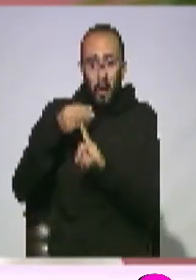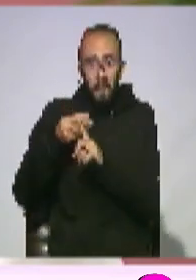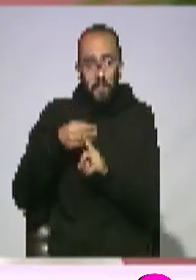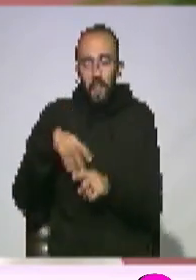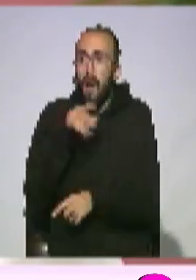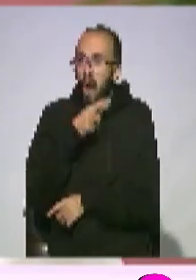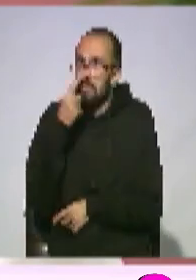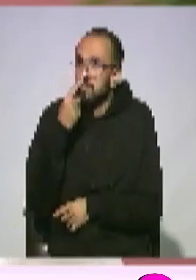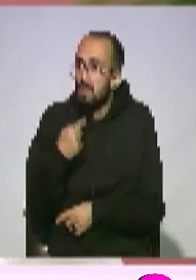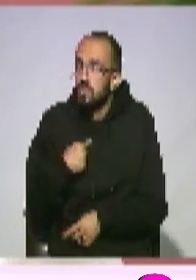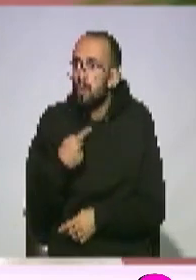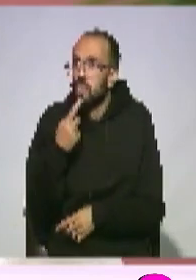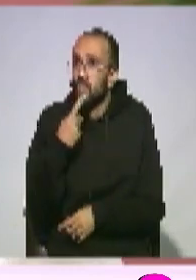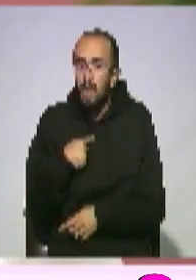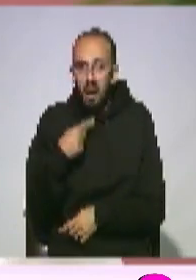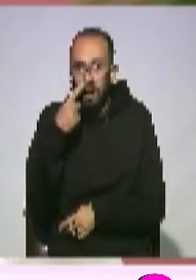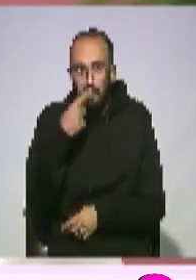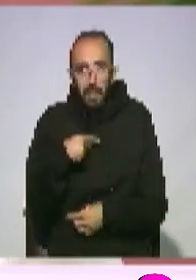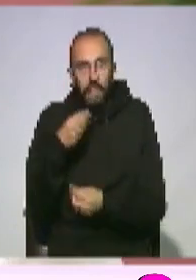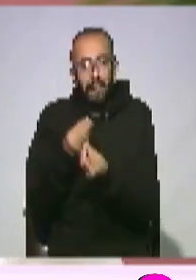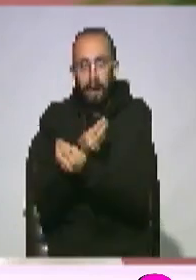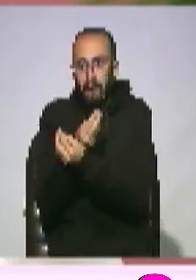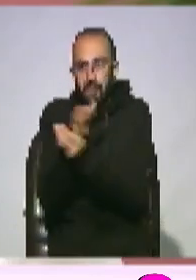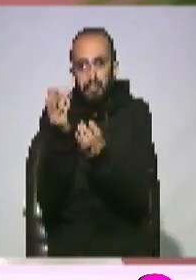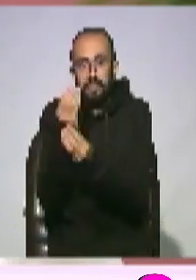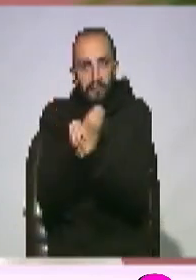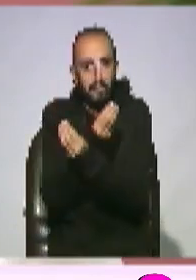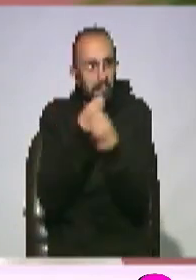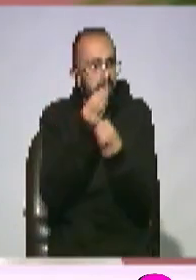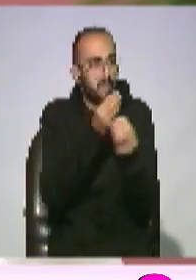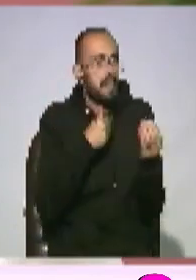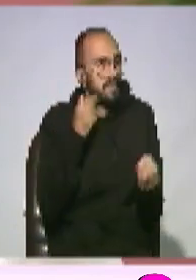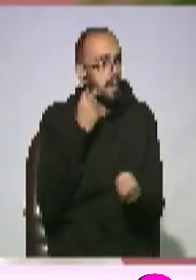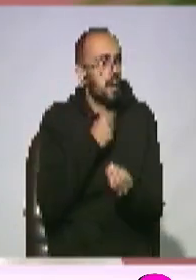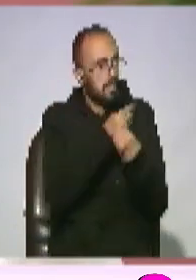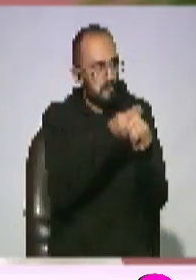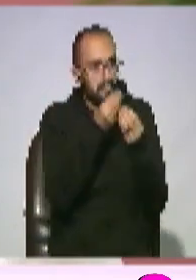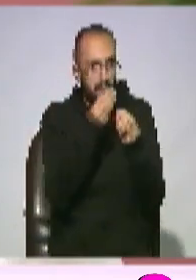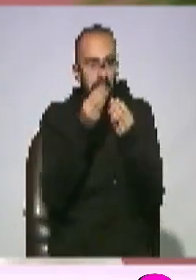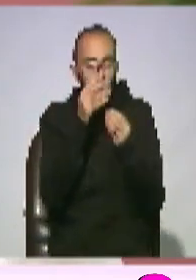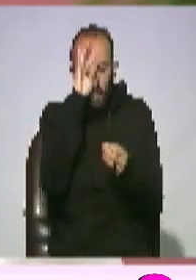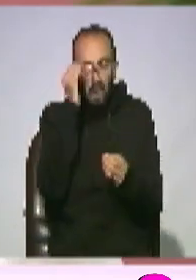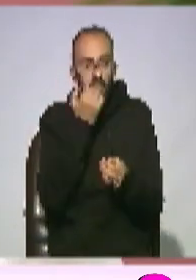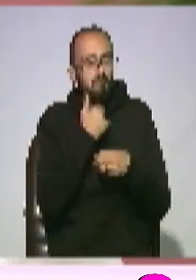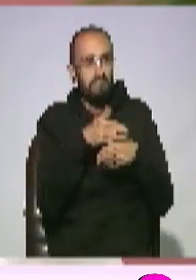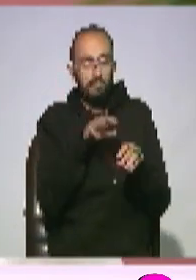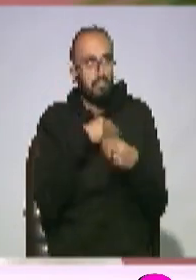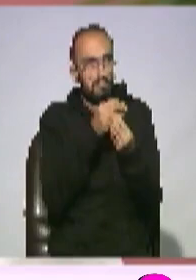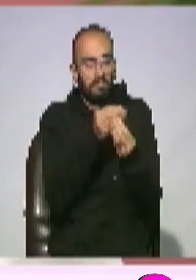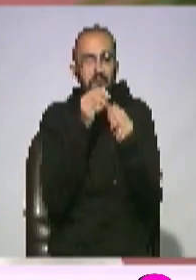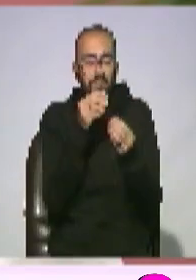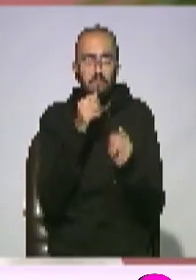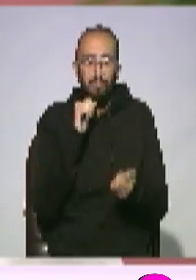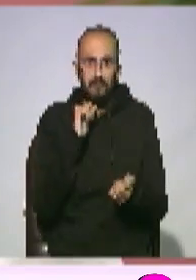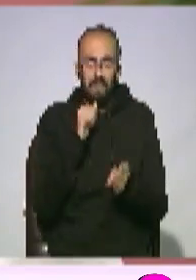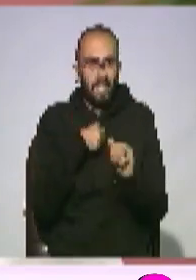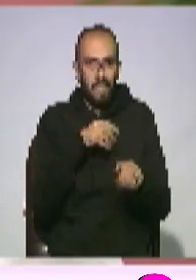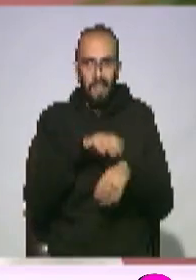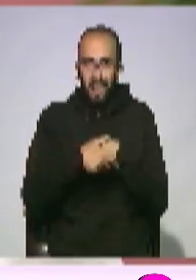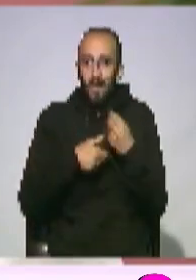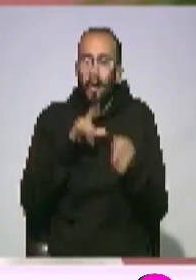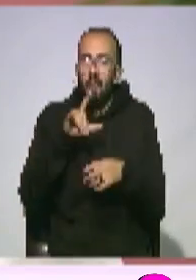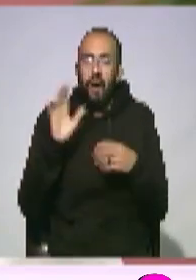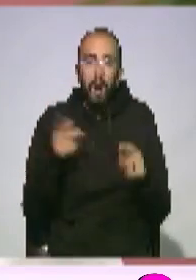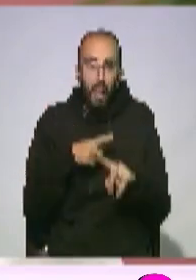ارضائهم، الكثير من الهدايا للاخرين، الكثير من الانصات للاخرين حتى لو خطا، الجري بقى ورا علاقات